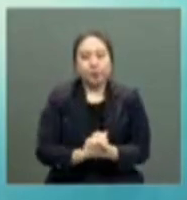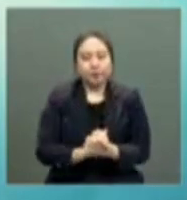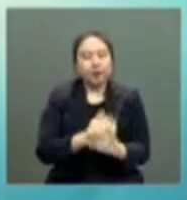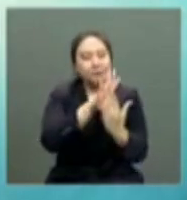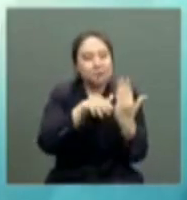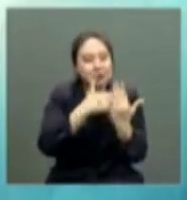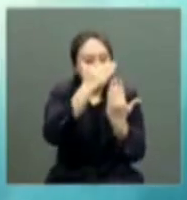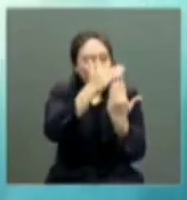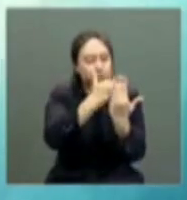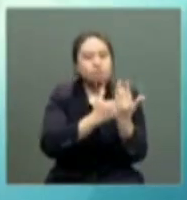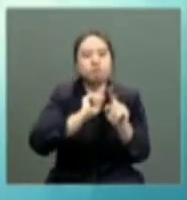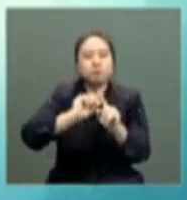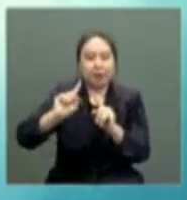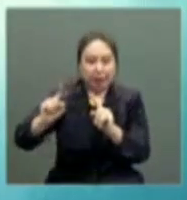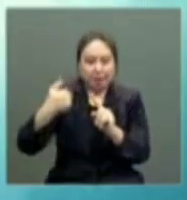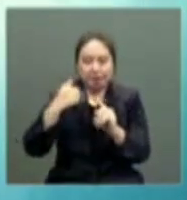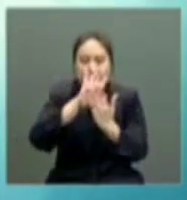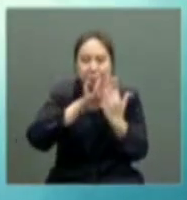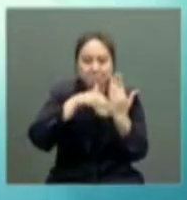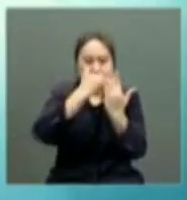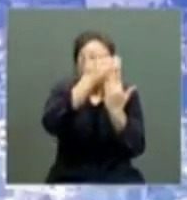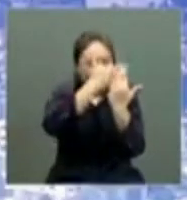วันเนี่ยชัดเจนเลยครับว่าอยู่ในการควบคุมดูแลทั้งมาตรการหลายๆมาตรการ8